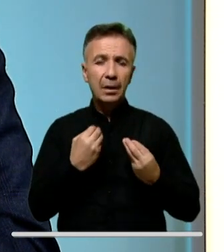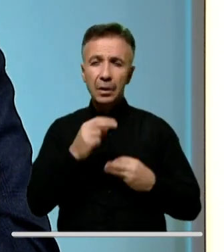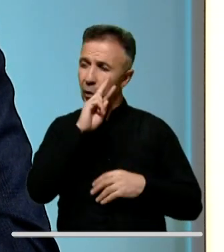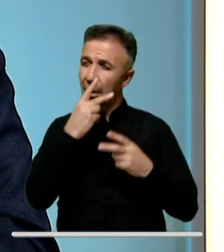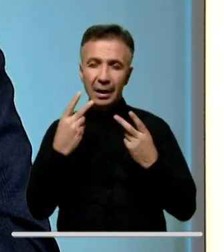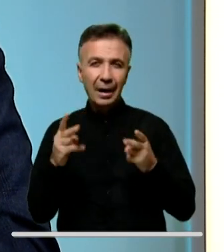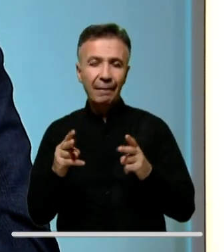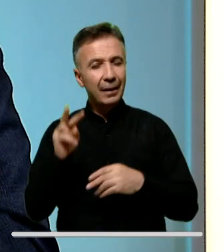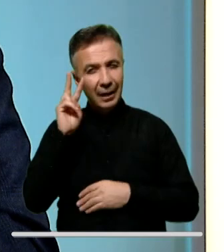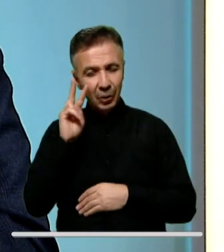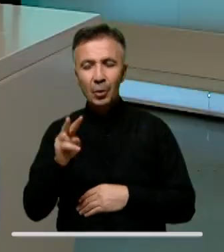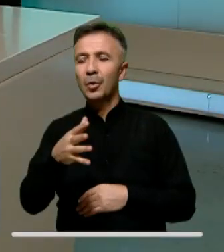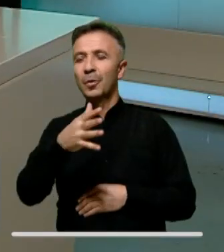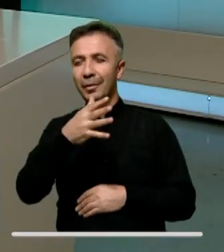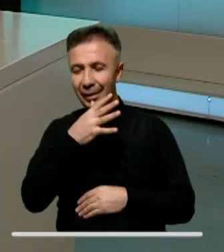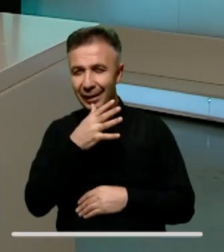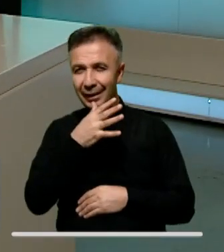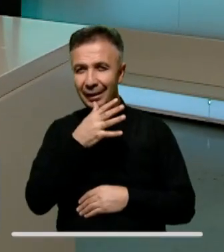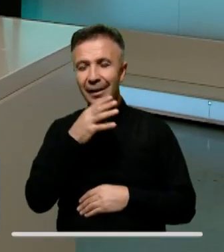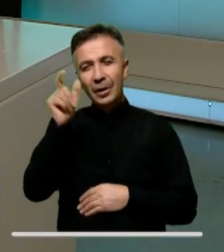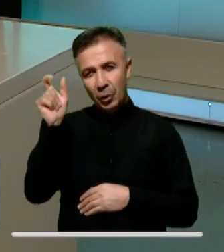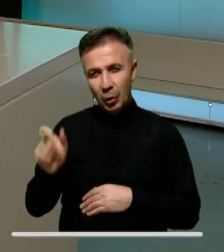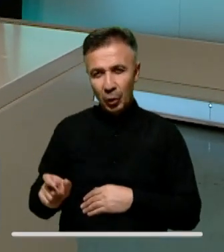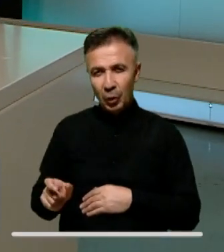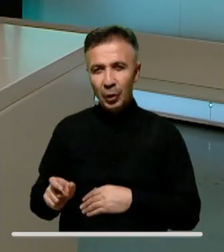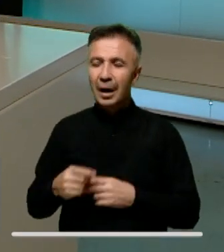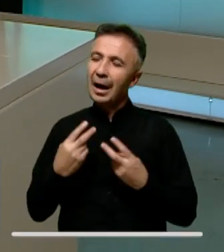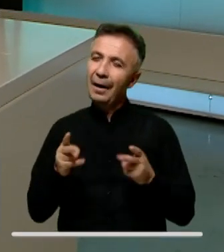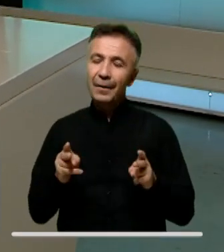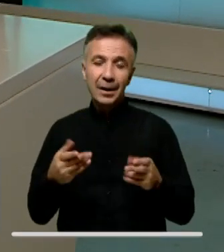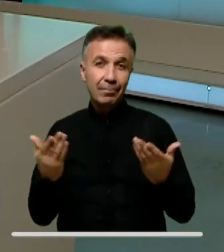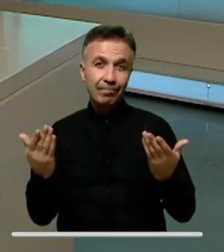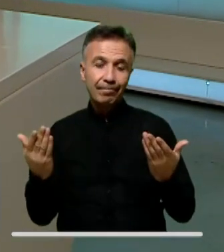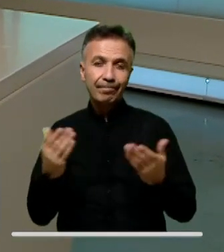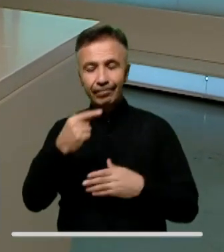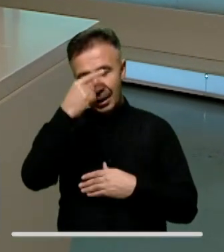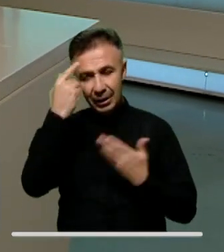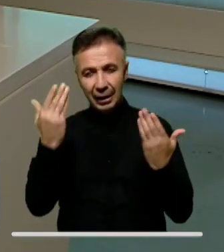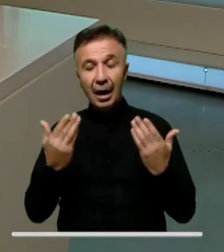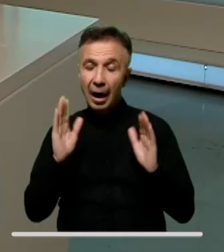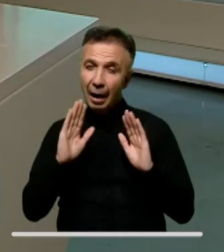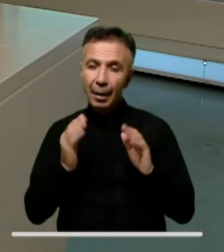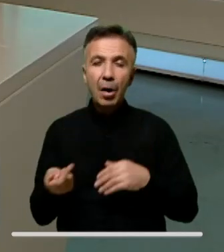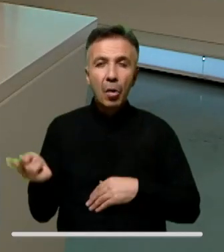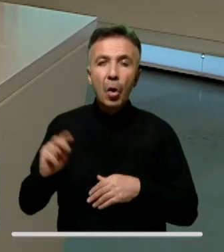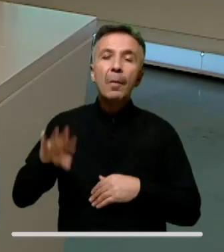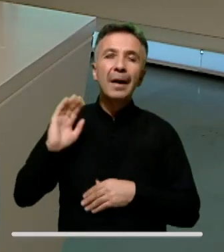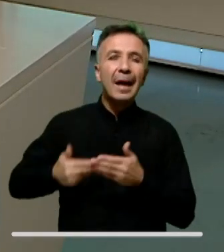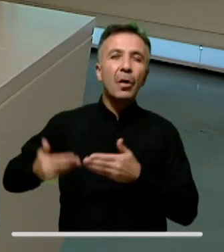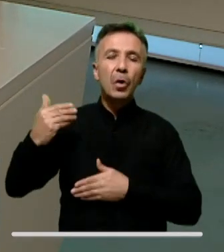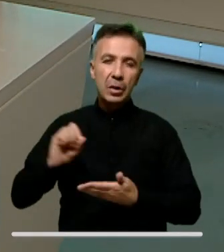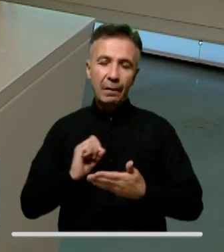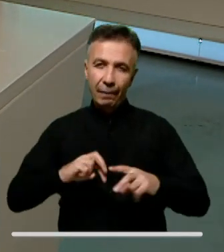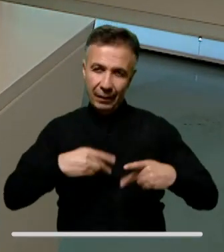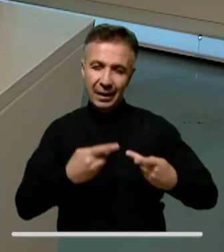görücü dür Bilici deir kulunu affeder Eee ama ölmeden önce vasiyyet etmesi